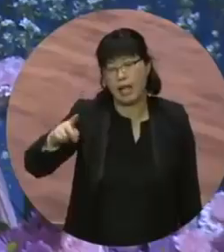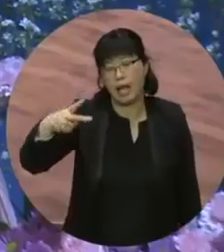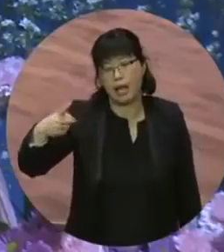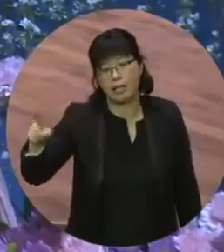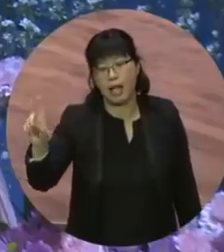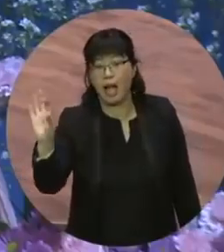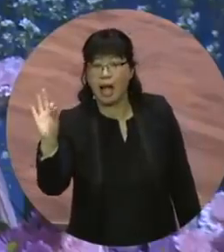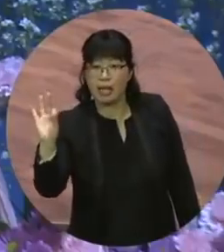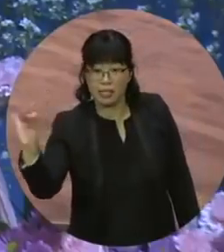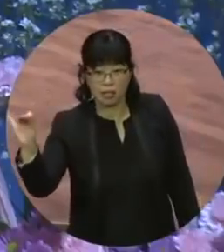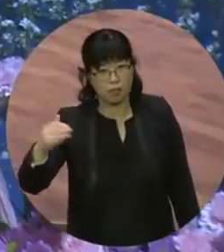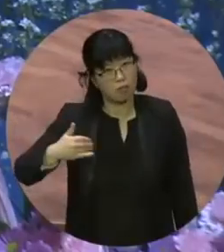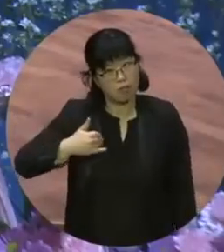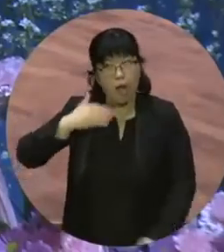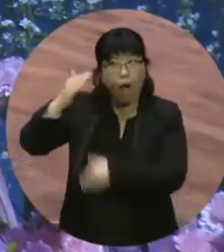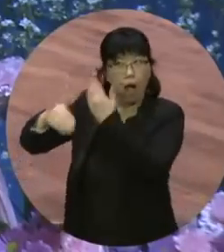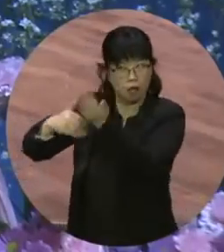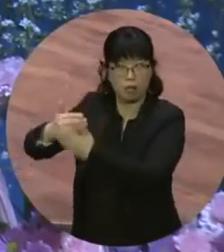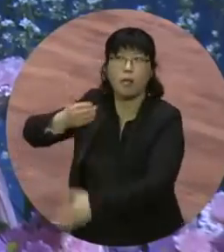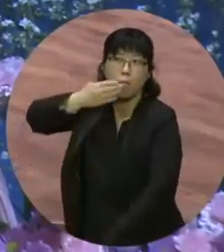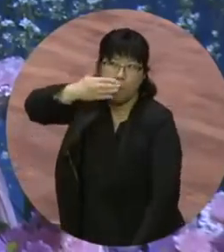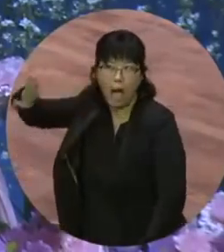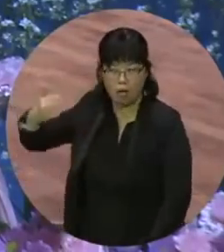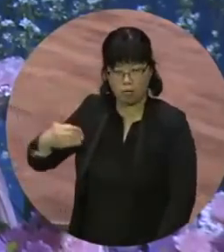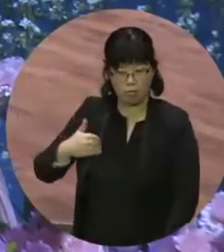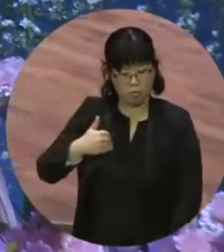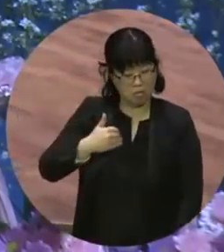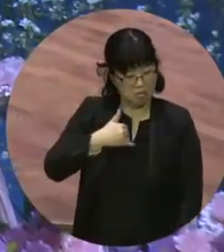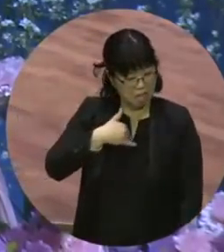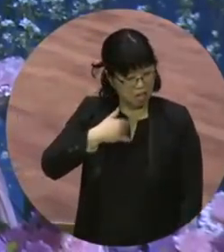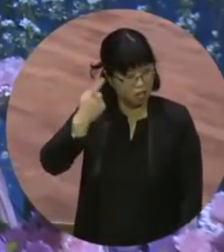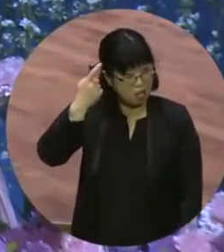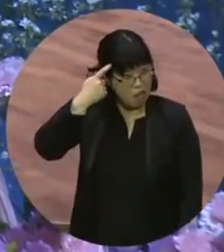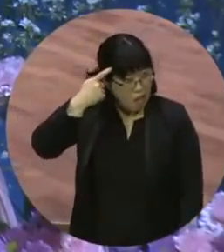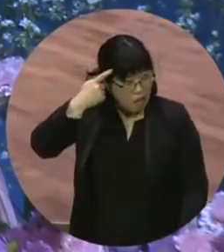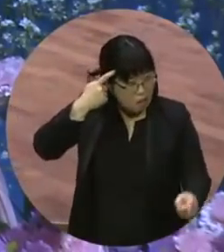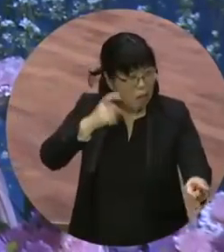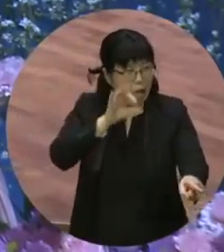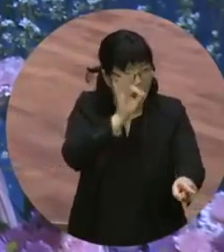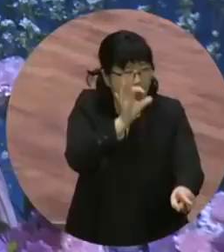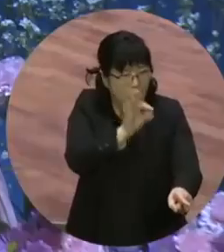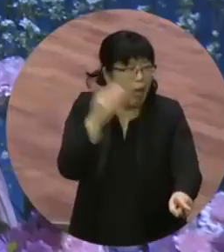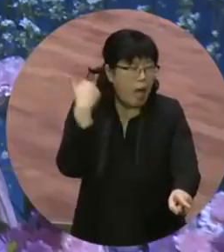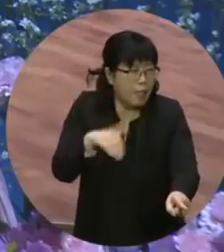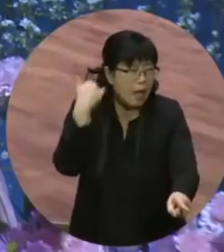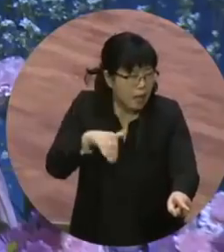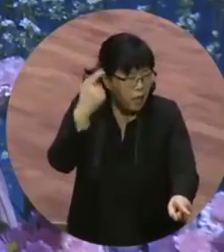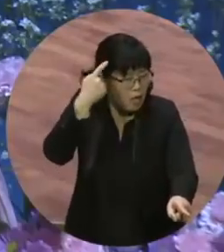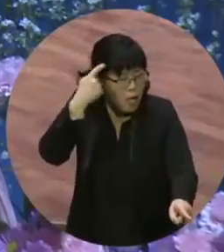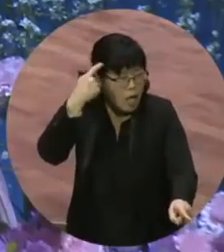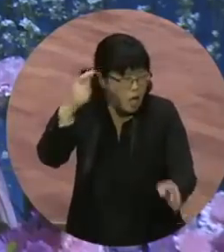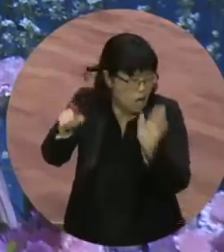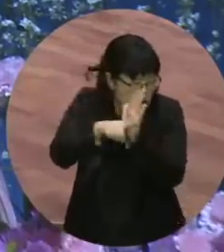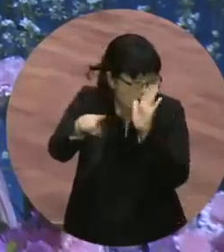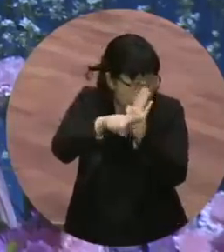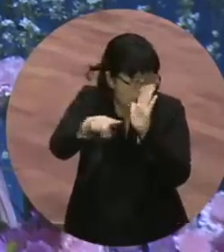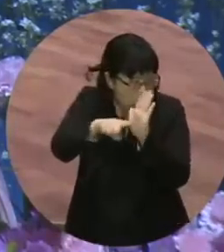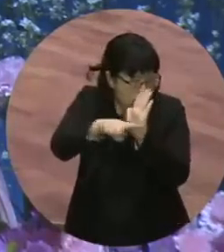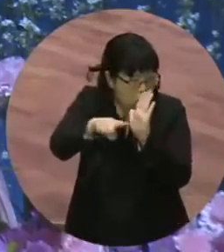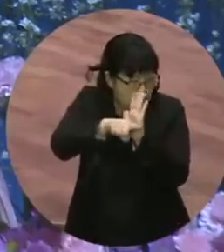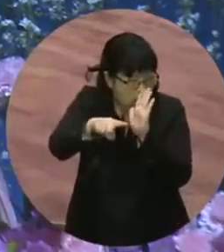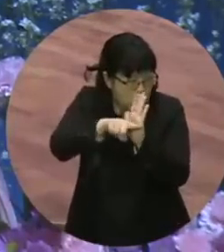불가능하다는 네트를 깨고 이제는 가능의 셔틀로 바꿀 수가 있습니다. 아멘. 부정적인